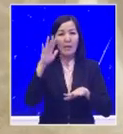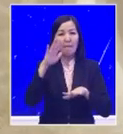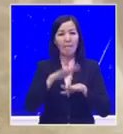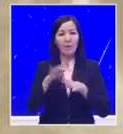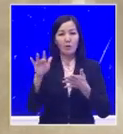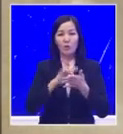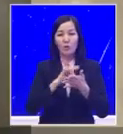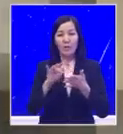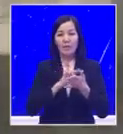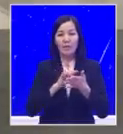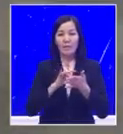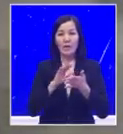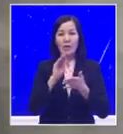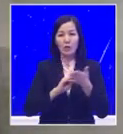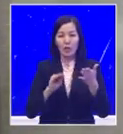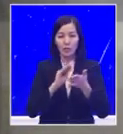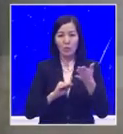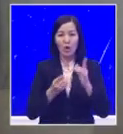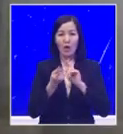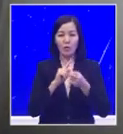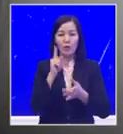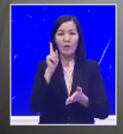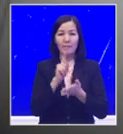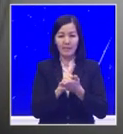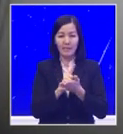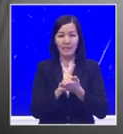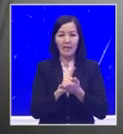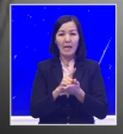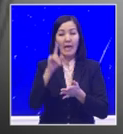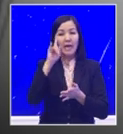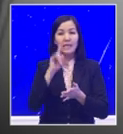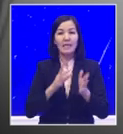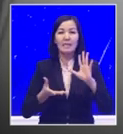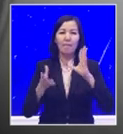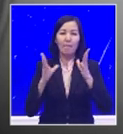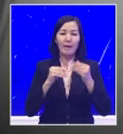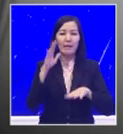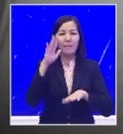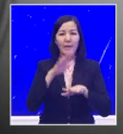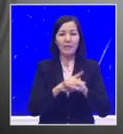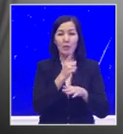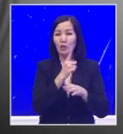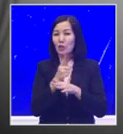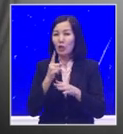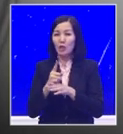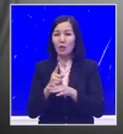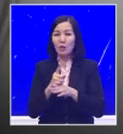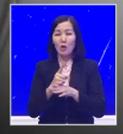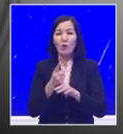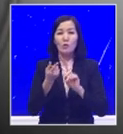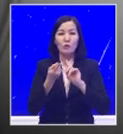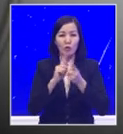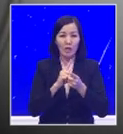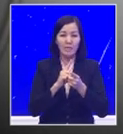банк шоттарына есепке жазуға және аударылуға міндетті. Елдегі барлық банктерде шектеусіз сақталады